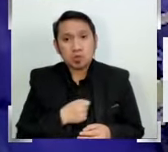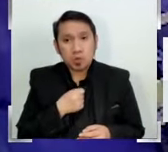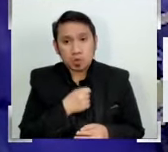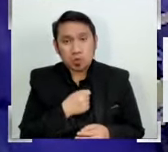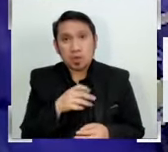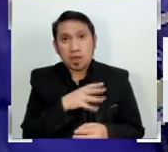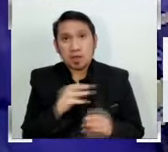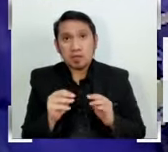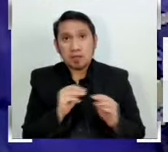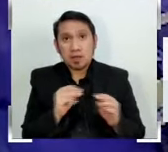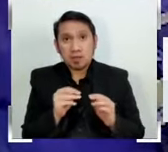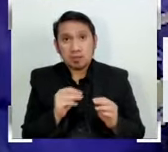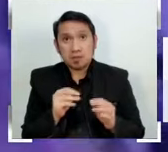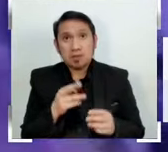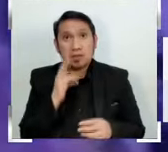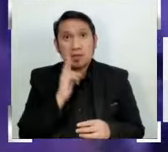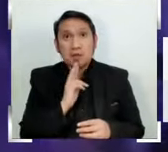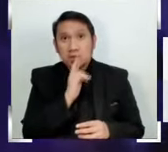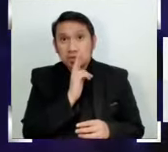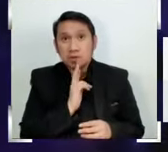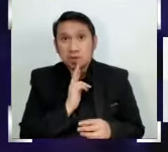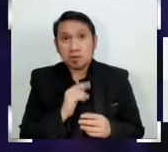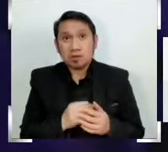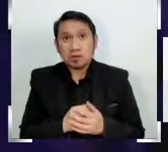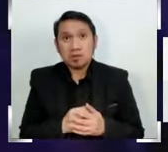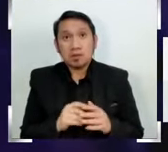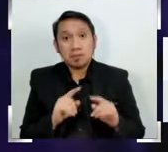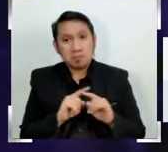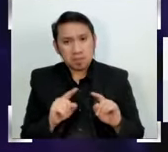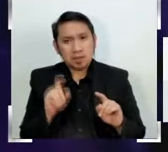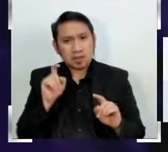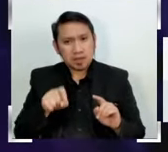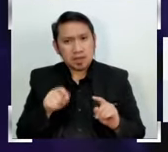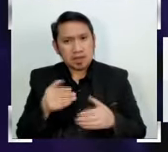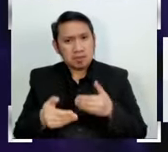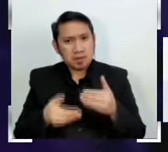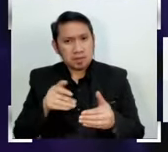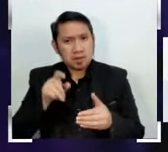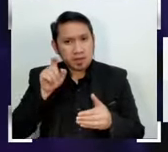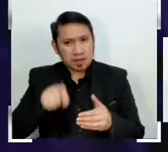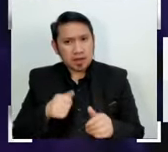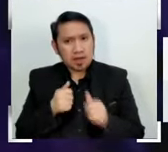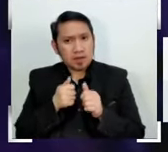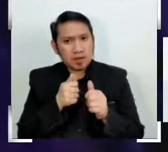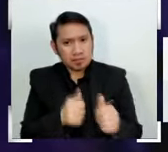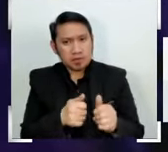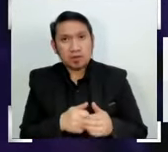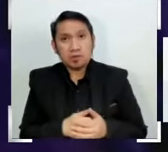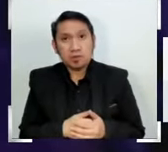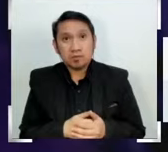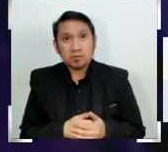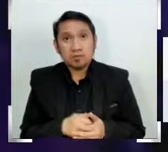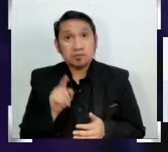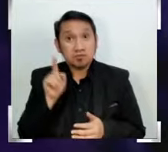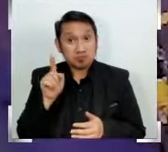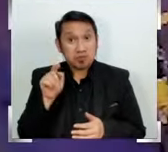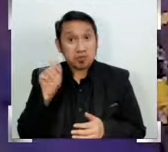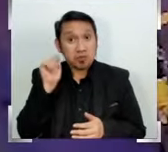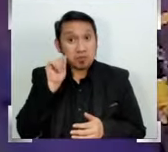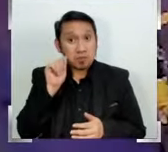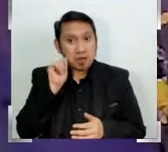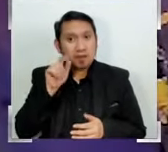ng restobar. Gayunpaman, may prosesong kailangang sundin at isa sa ilalim sinabales sa disciplinary